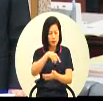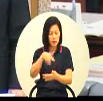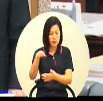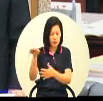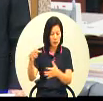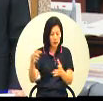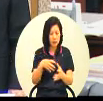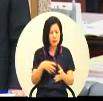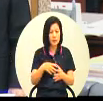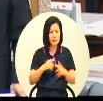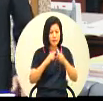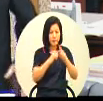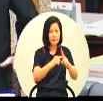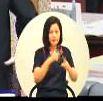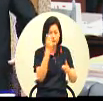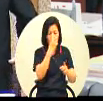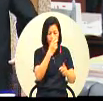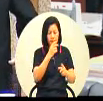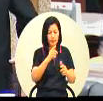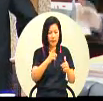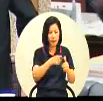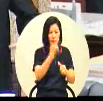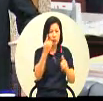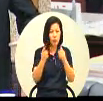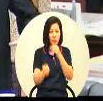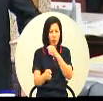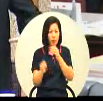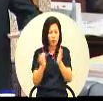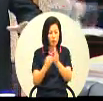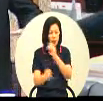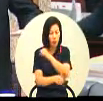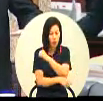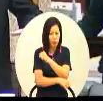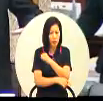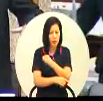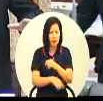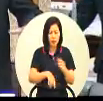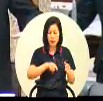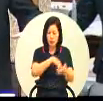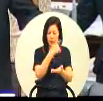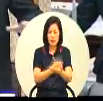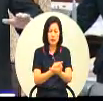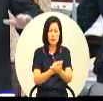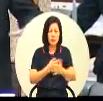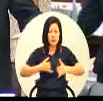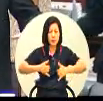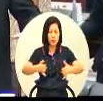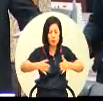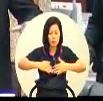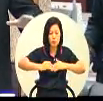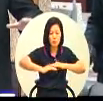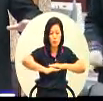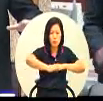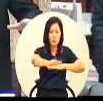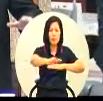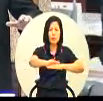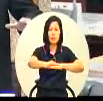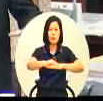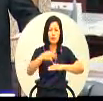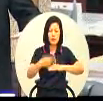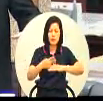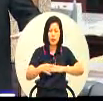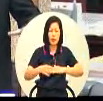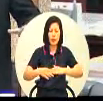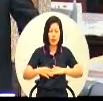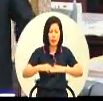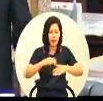为头到尾吼，看是要怎来处理吼，会当予咱路的路平会路平，而且路有哪会当